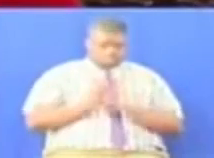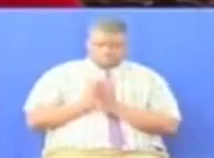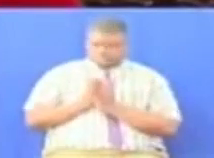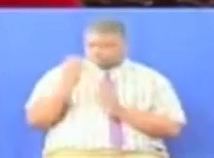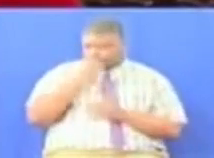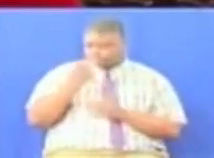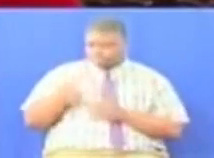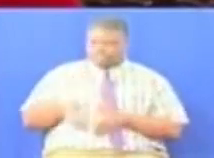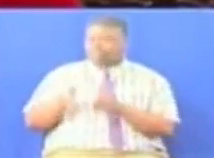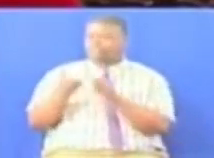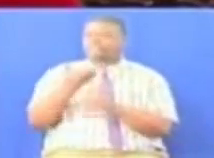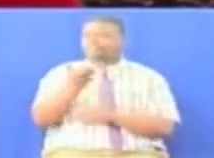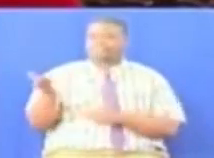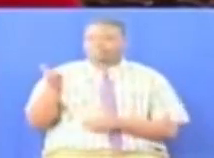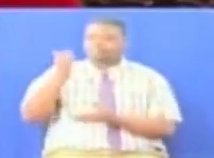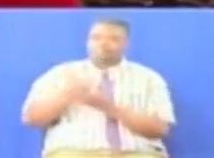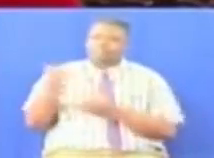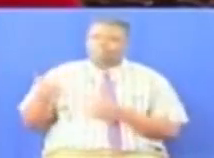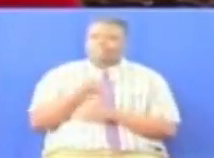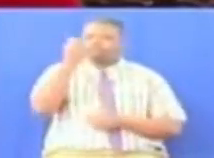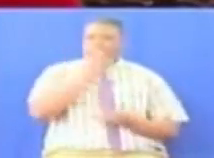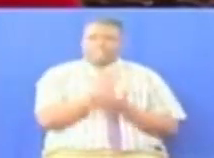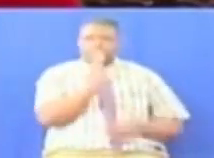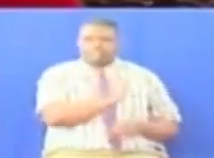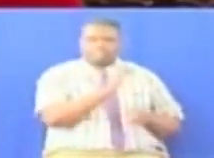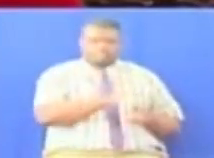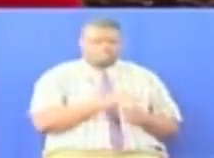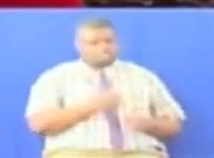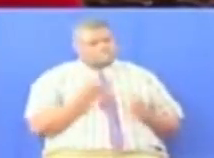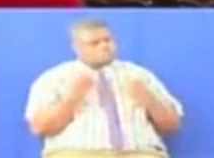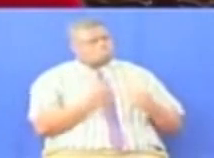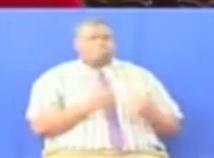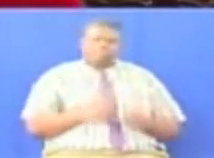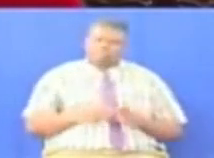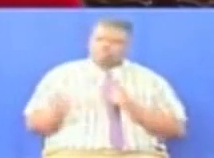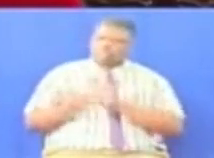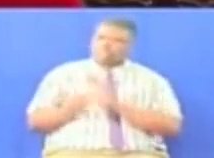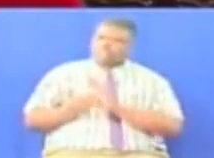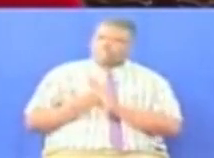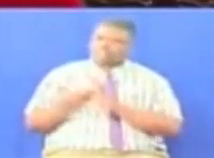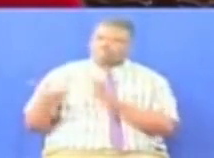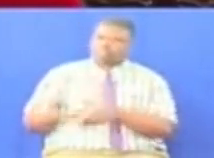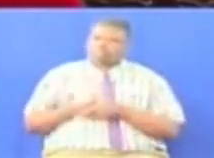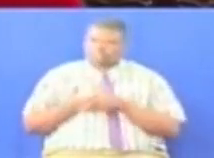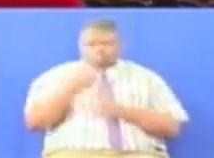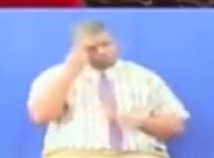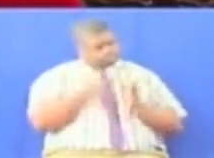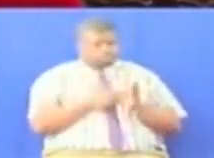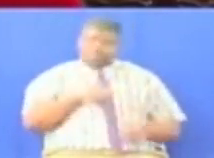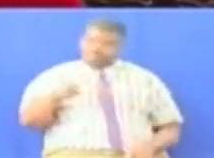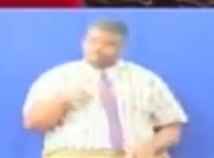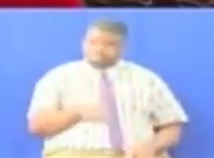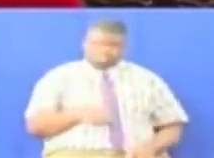njia mbadala kuhakikisha wanapata haki zao, hasa matumizi ya nguvu na kujichukulia sheria mkononi. Kwa mantiki hiyo basi,